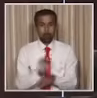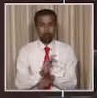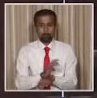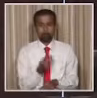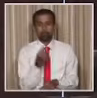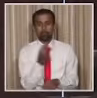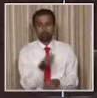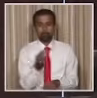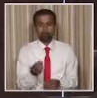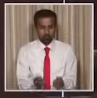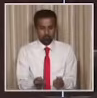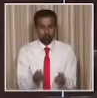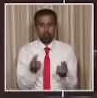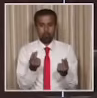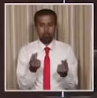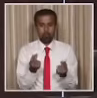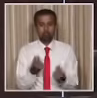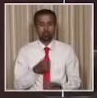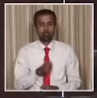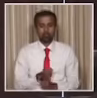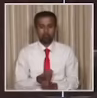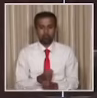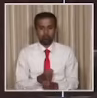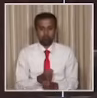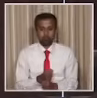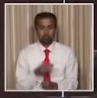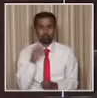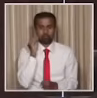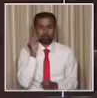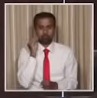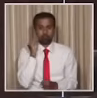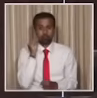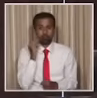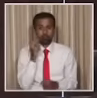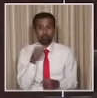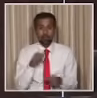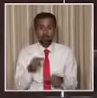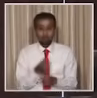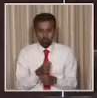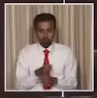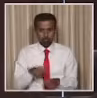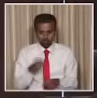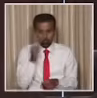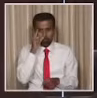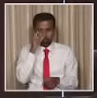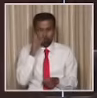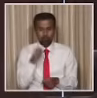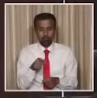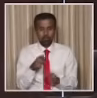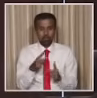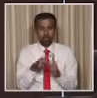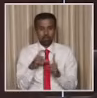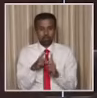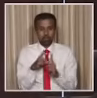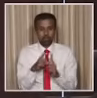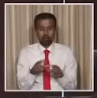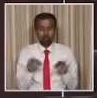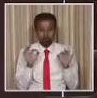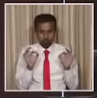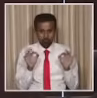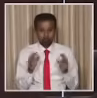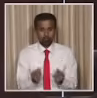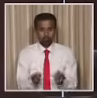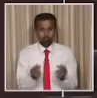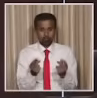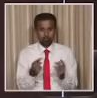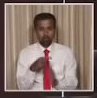දීමේ කටයුතු වේගෙන් කරගෙන යනවා දැන් ආණ්ඩුවට මේක දැනිලා තියෙනවා එතකොට ආණ්ඩුවේ අදද ඇස් ඇරුණේ මේ රටේ අධ්‍යාපනය ක්‍රමවත් කරන්න වේගවත්